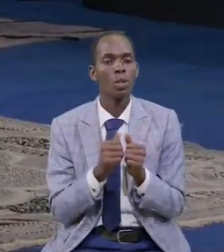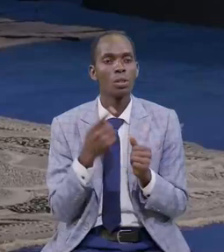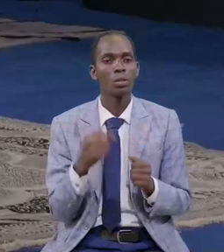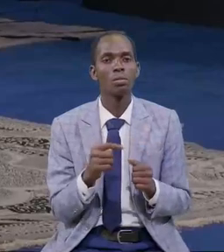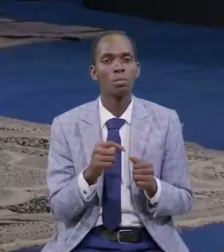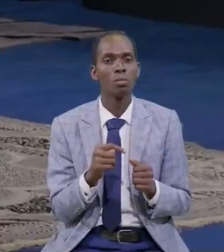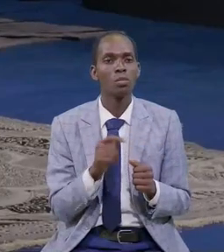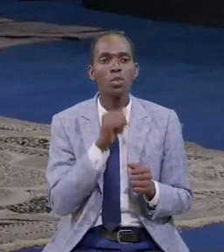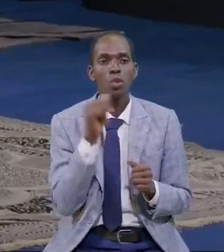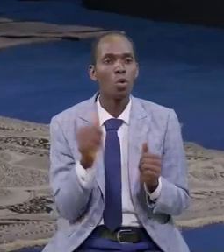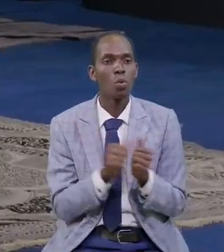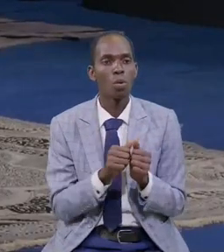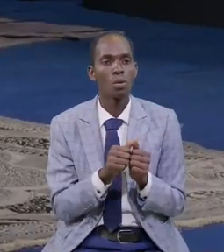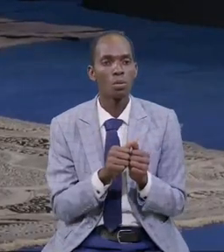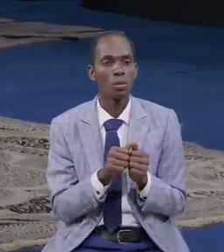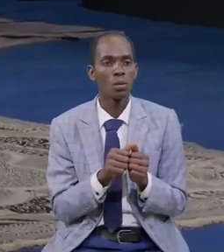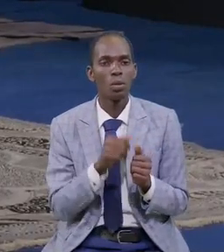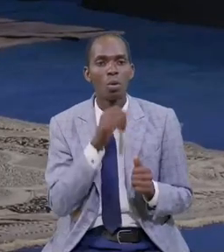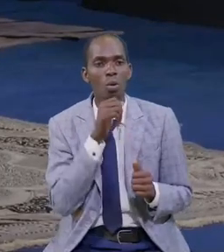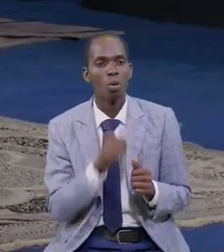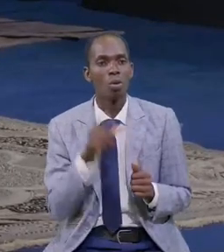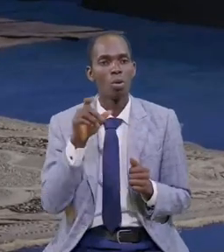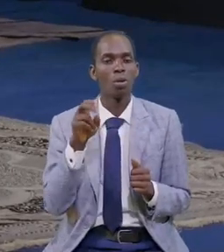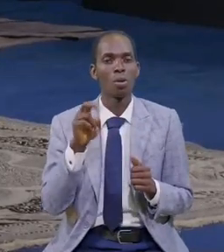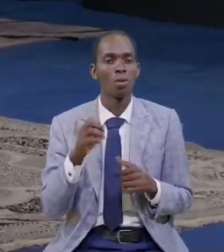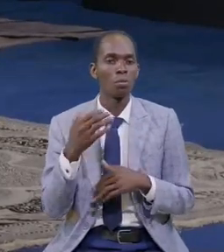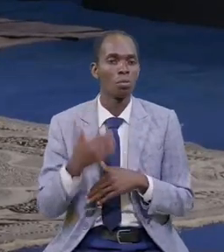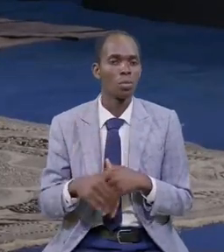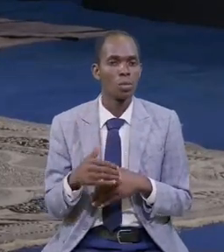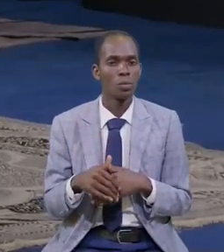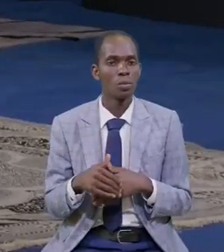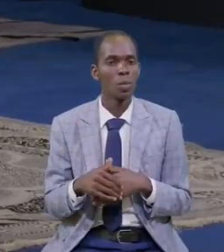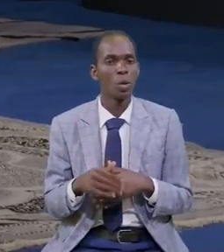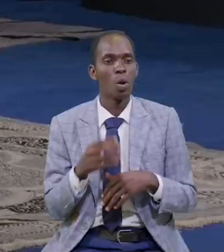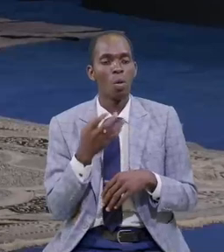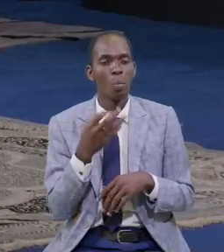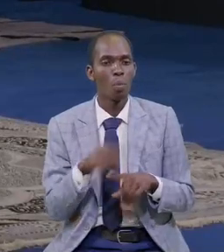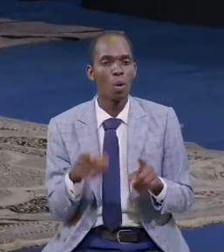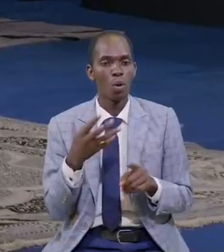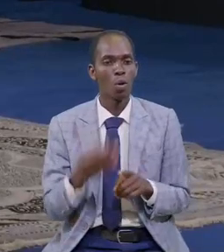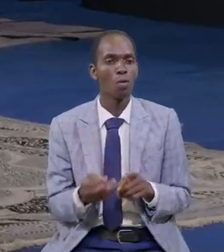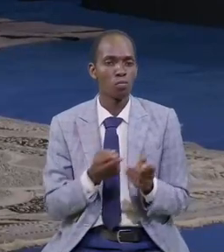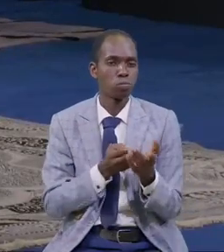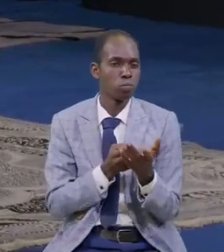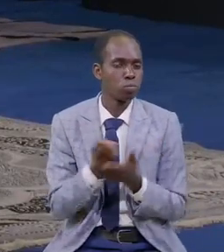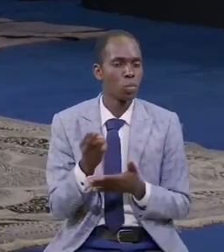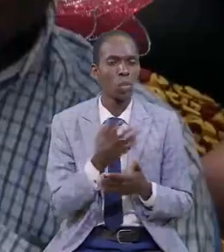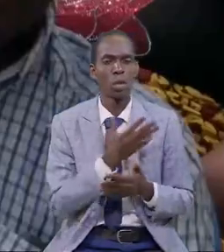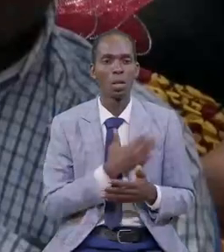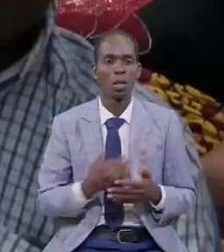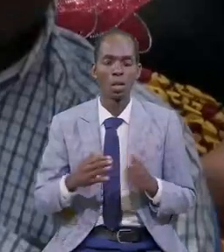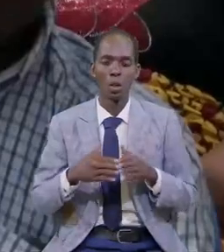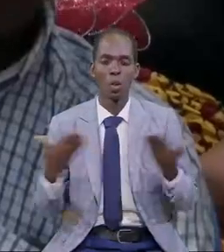vin de la pureté de la transparence et de la vérité je vais à la